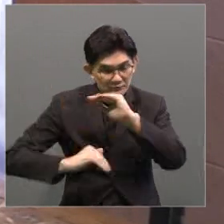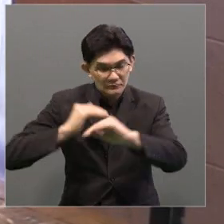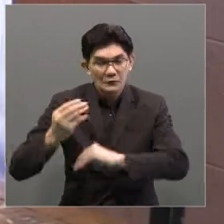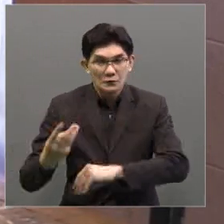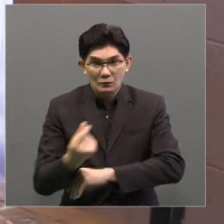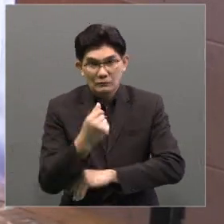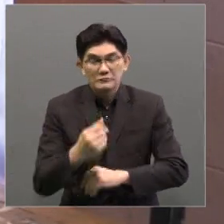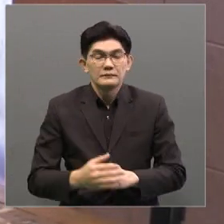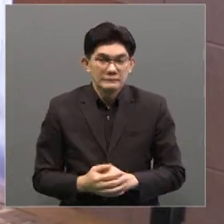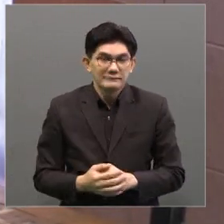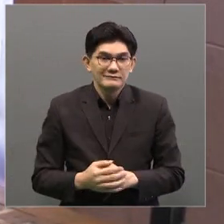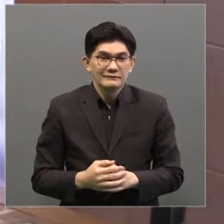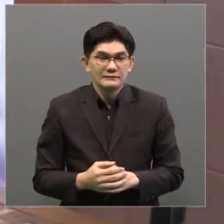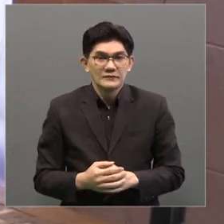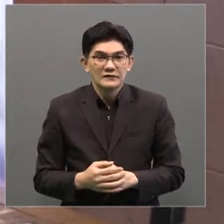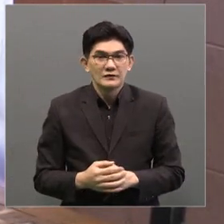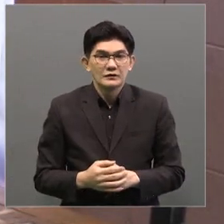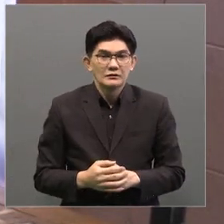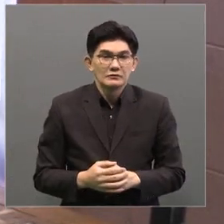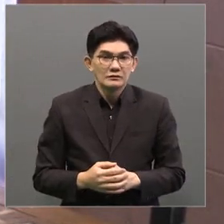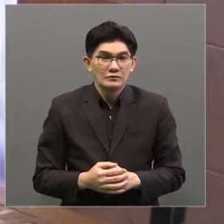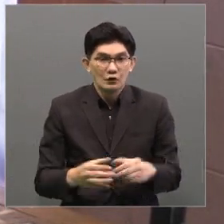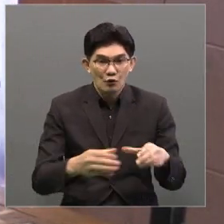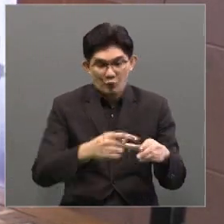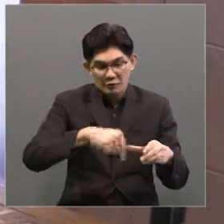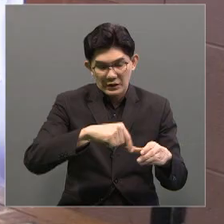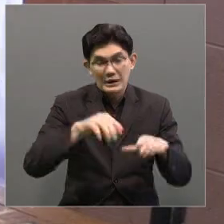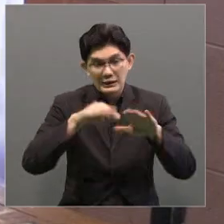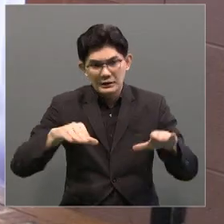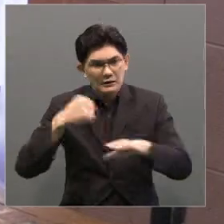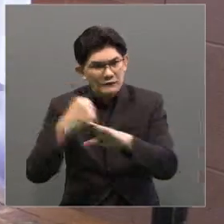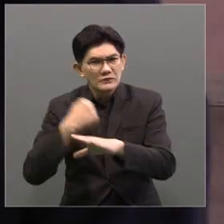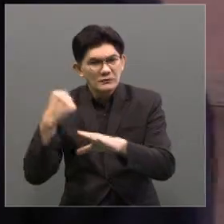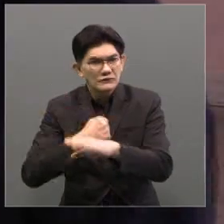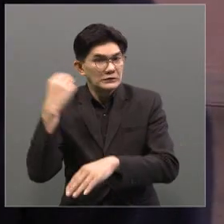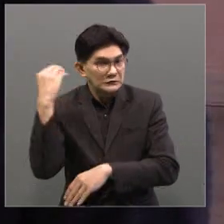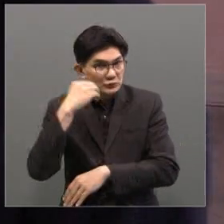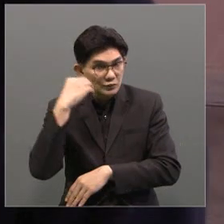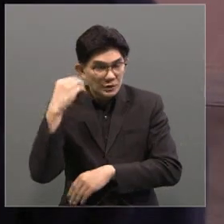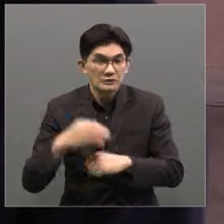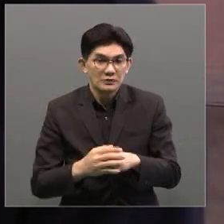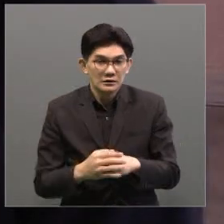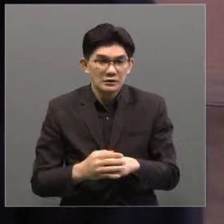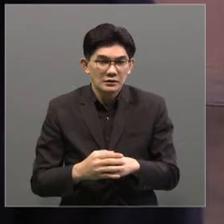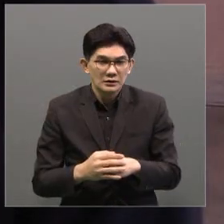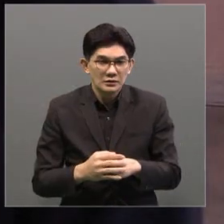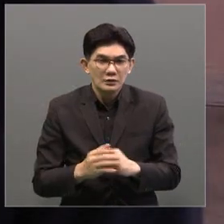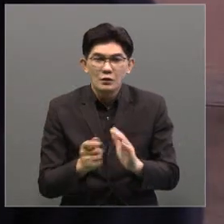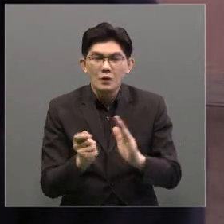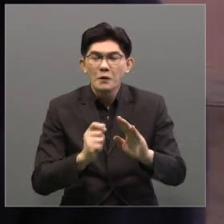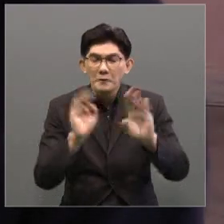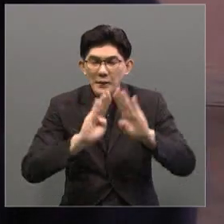ได้เร็ว นะครับเด็กกลุ่มนี้ก็จะมาทำกิจกรรมมาซ้อมทุกวันนะครับตั้งแต่เรื่องของการเขียนแบ